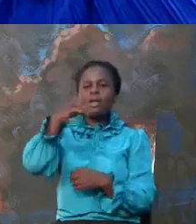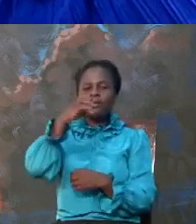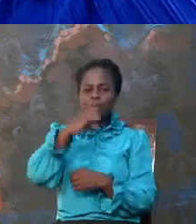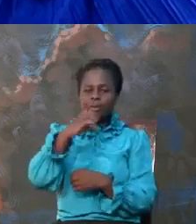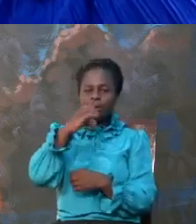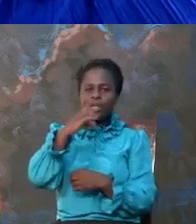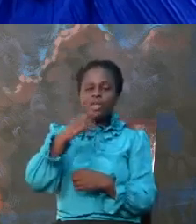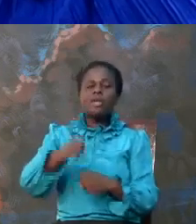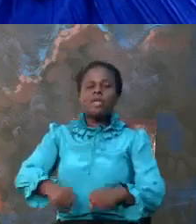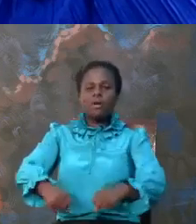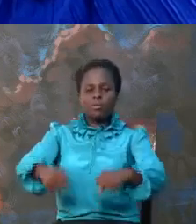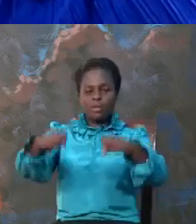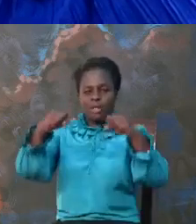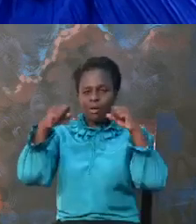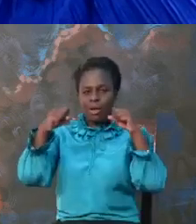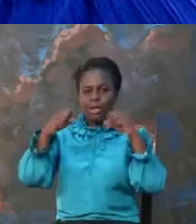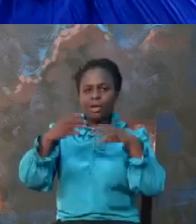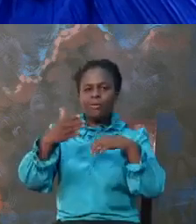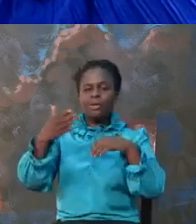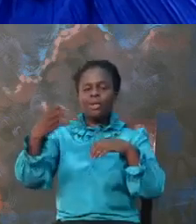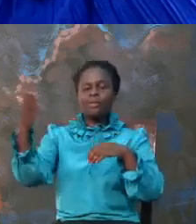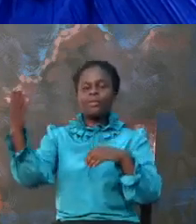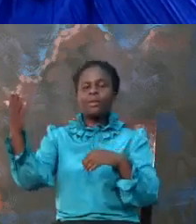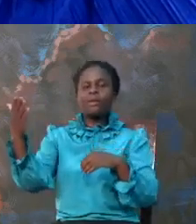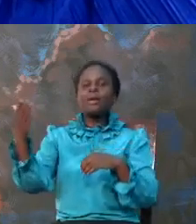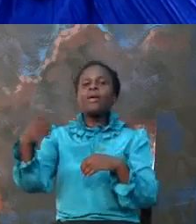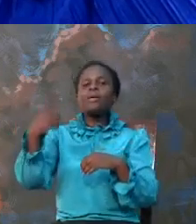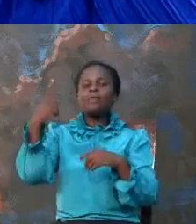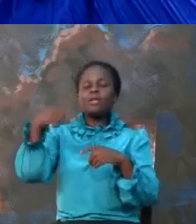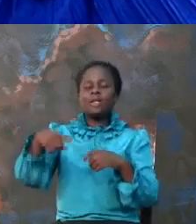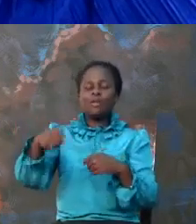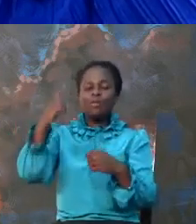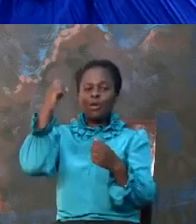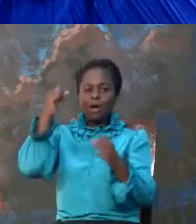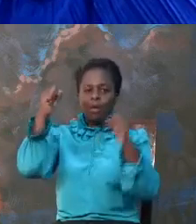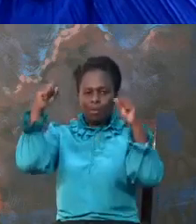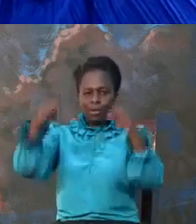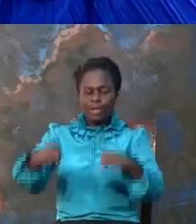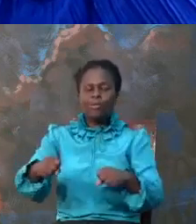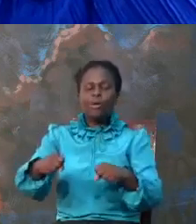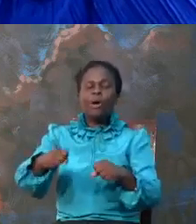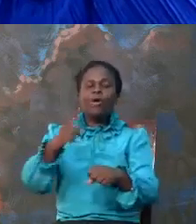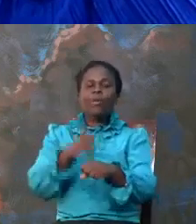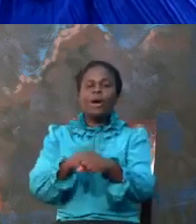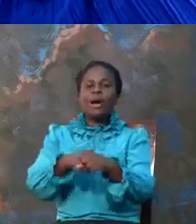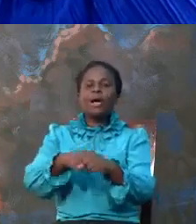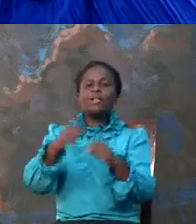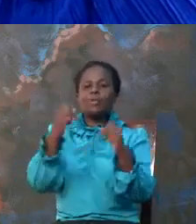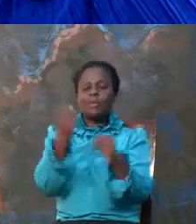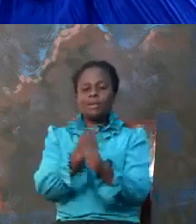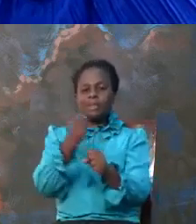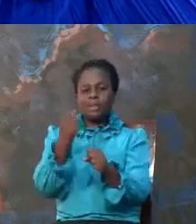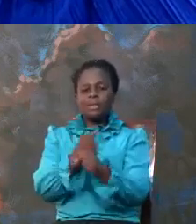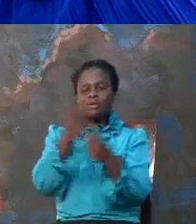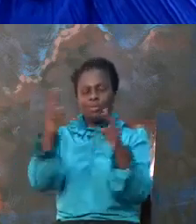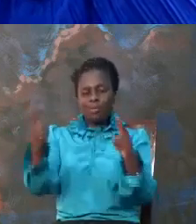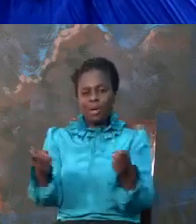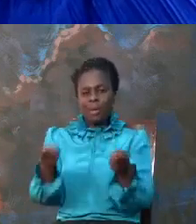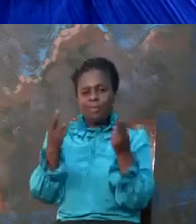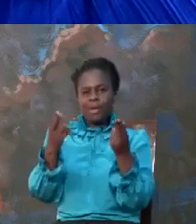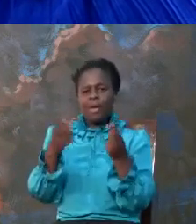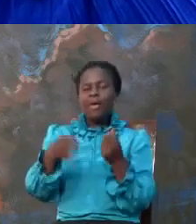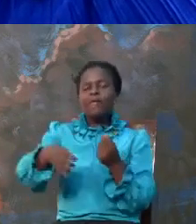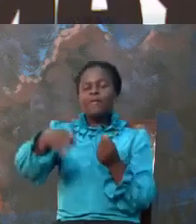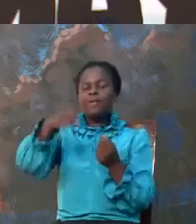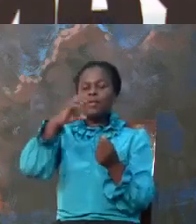na kutawadha kwingine zilizoamuliwa hata wakati wa matengenezo mapya. Vinywaji,